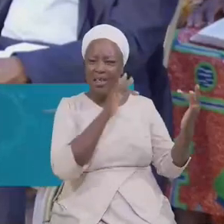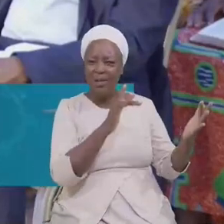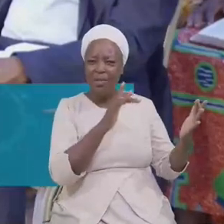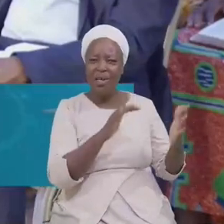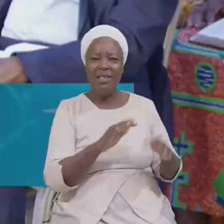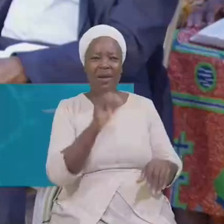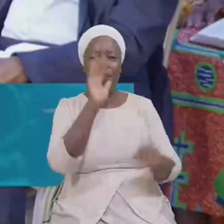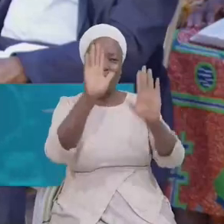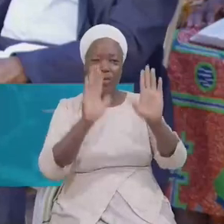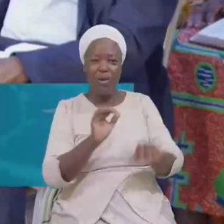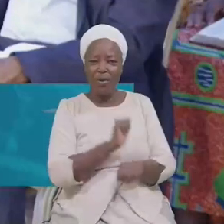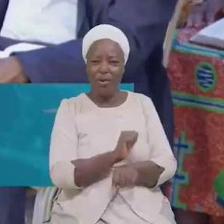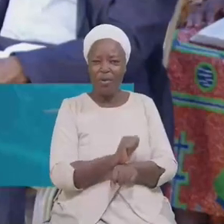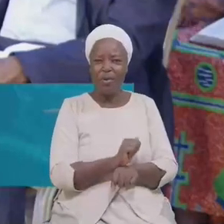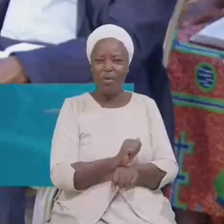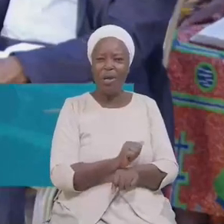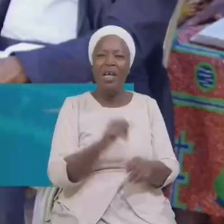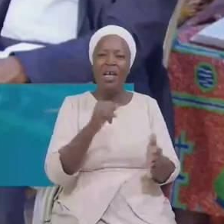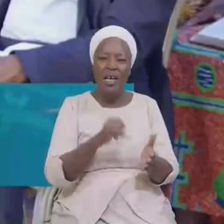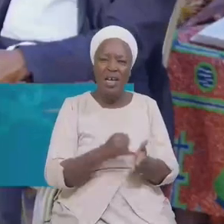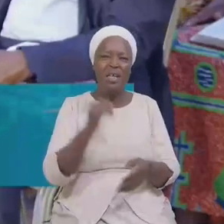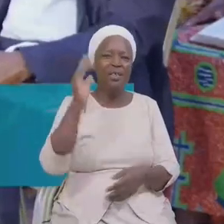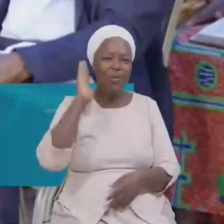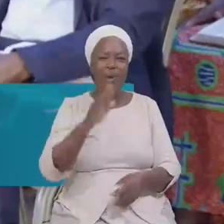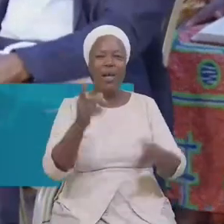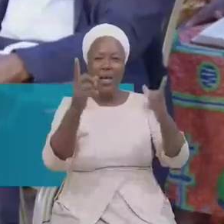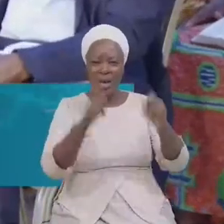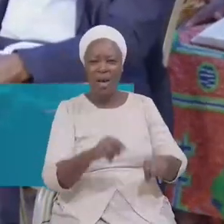J'espère un miracle. Ça va venir.